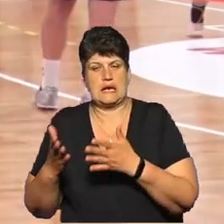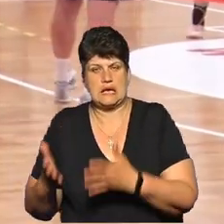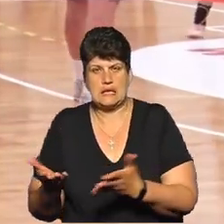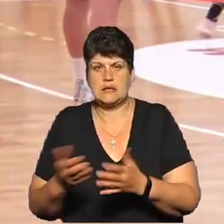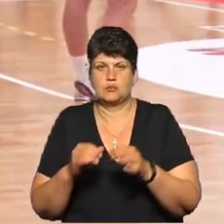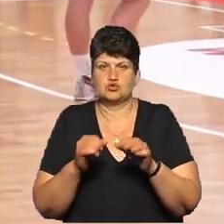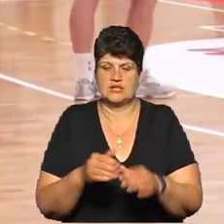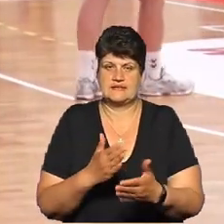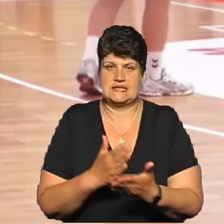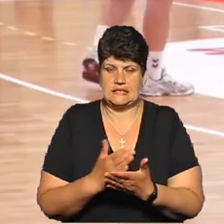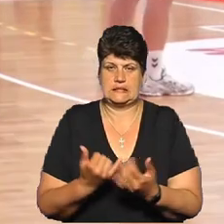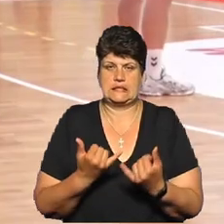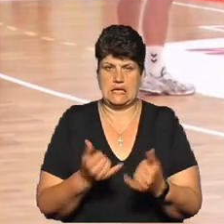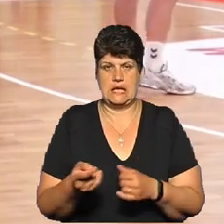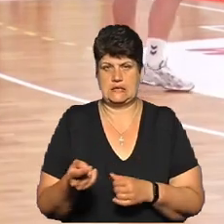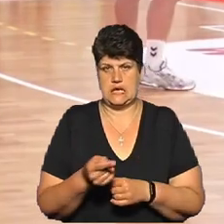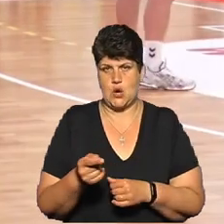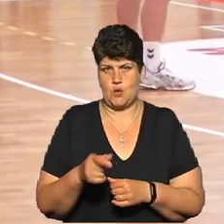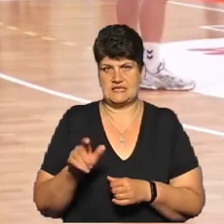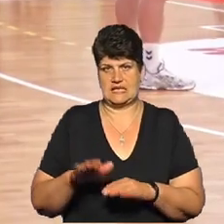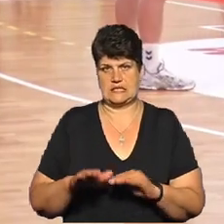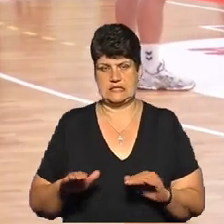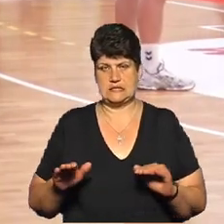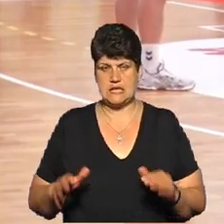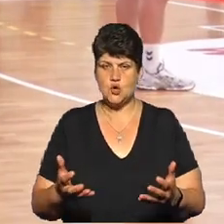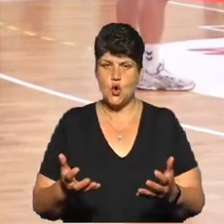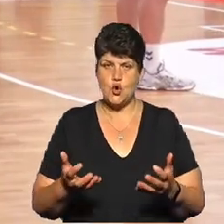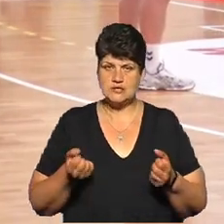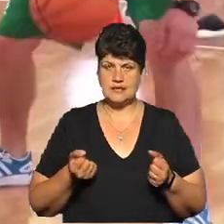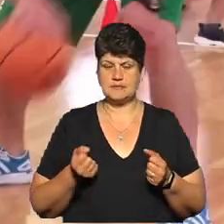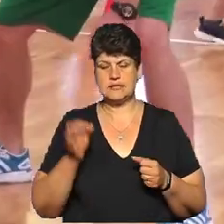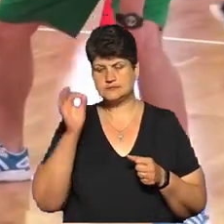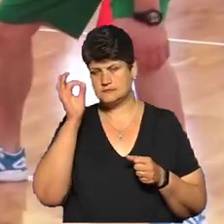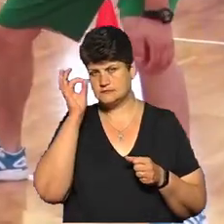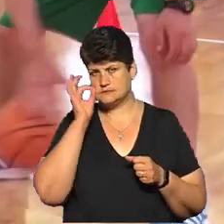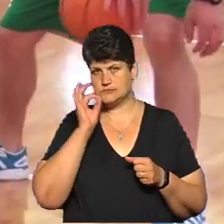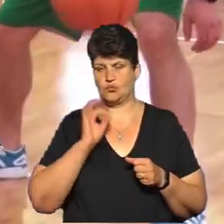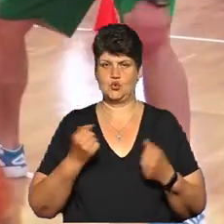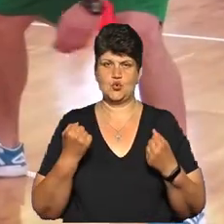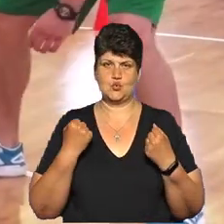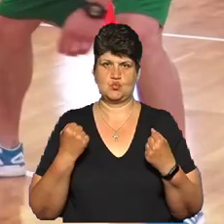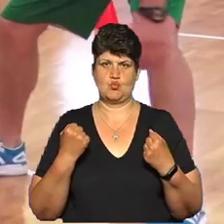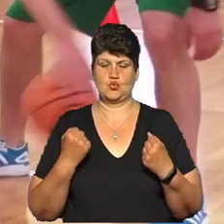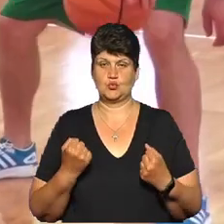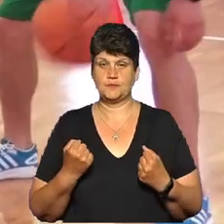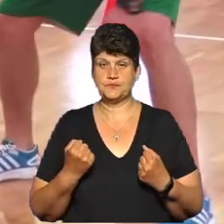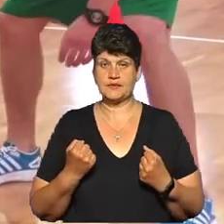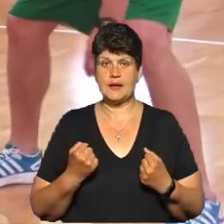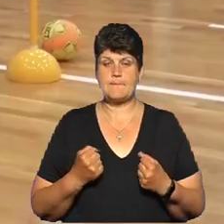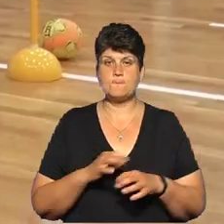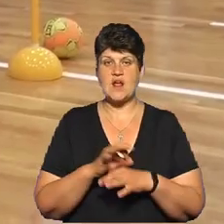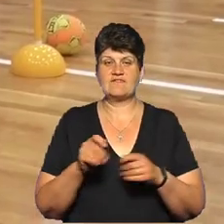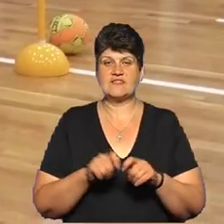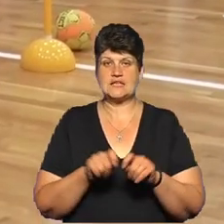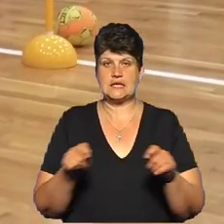тернопільських та й не тернопільських дітей отримувати насолоду від спорту загалом. Проєкт «Відкрийте спорт» триватиме до кінця